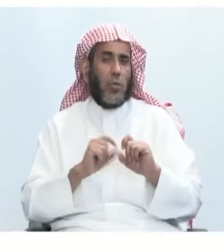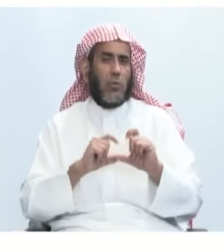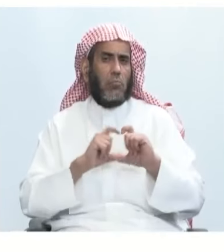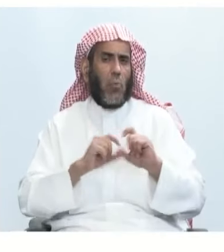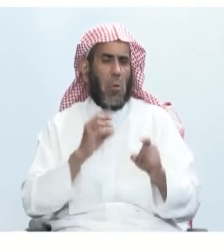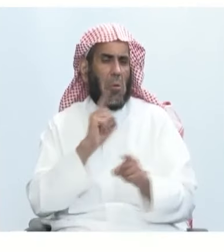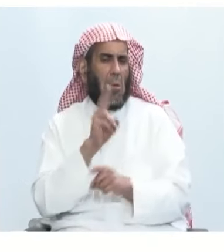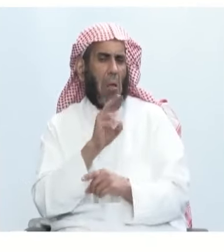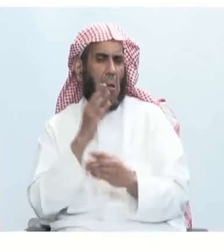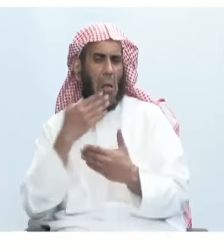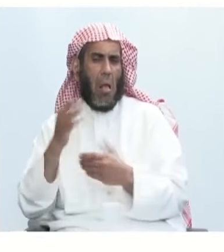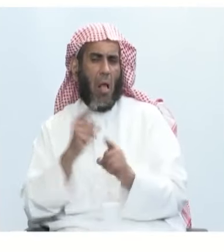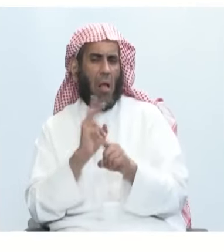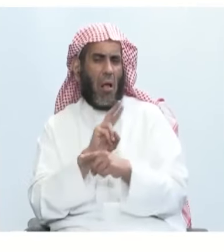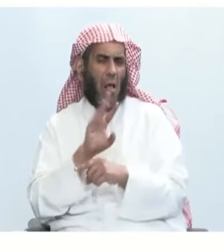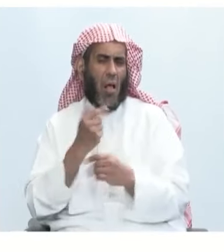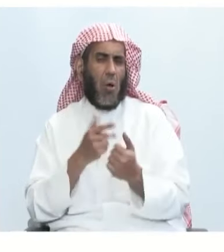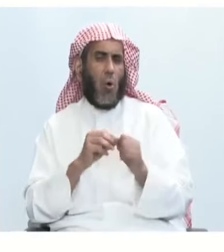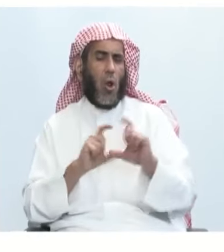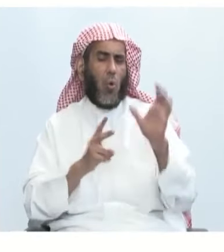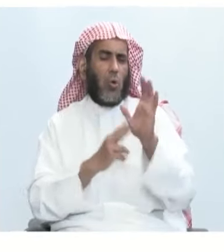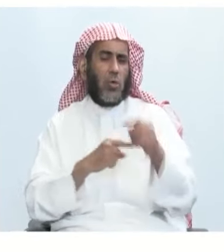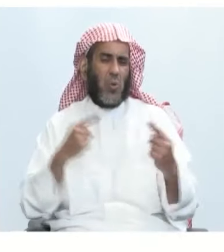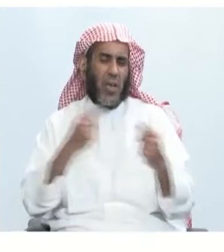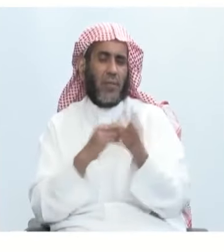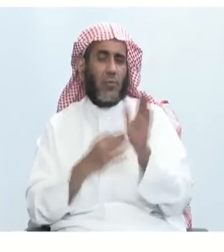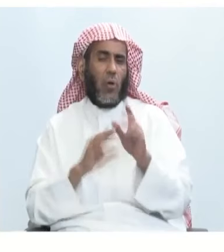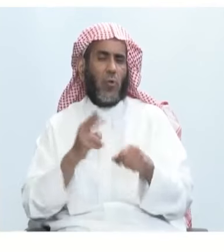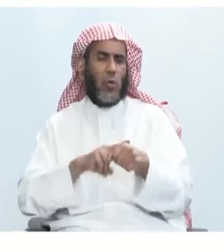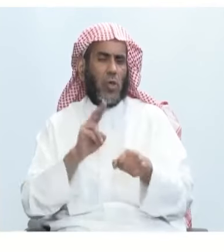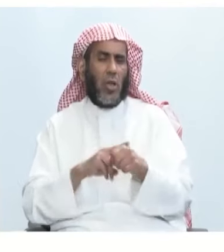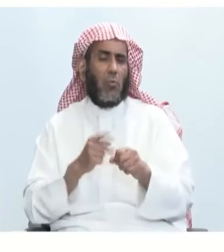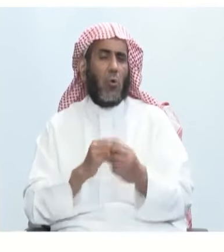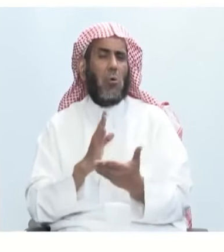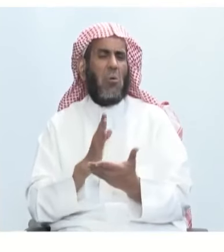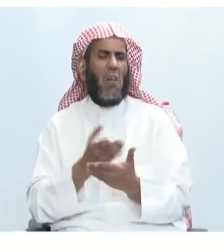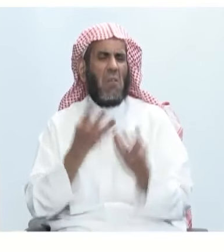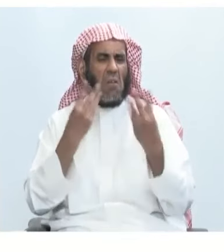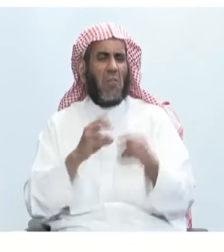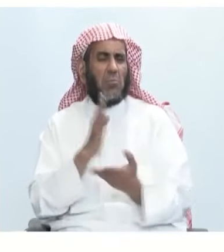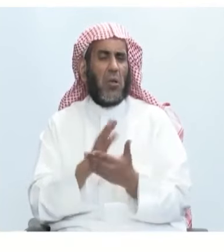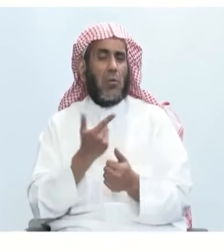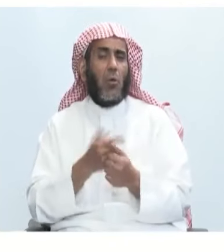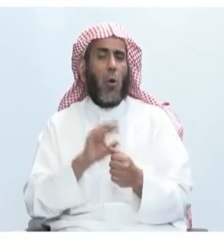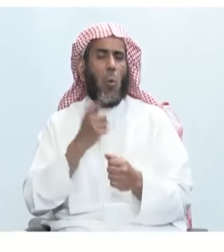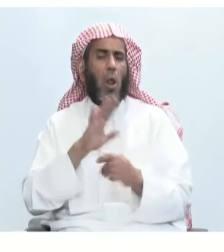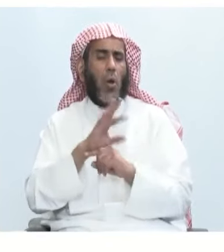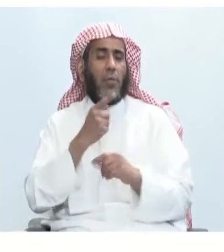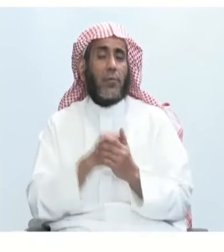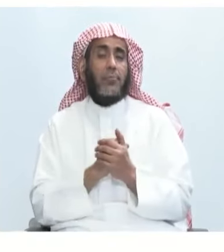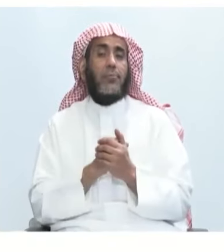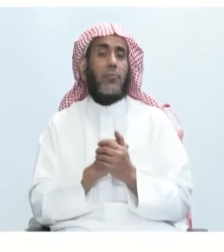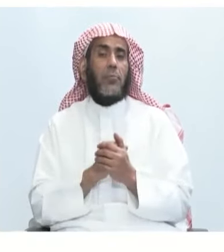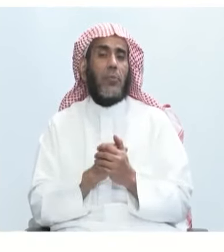والنقض ونحن نذكر مباشره نقض هذا النص وكيف ان تكرار الامر مصداقيته تاثيره ويالف الانسان الكلام ولا يؤثر فيه